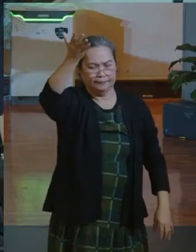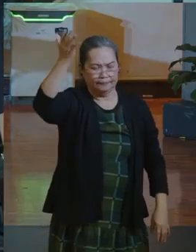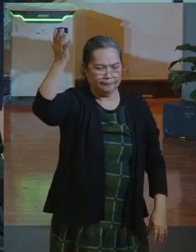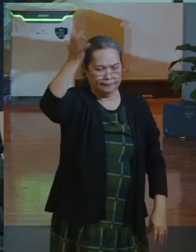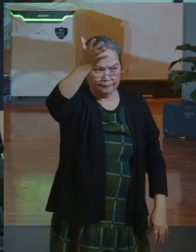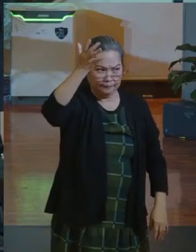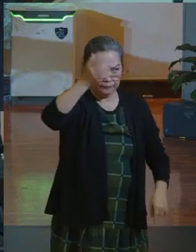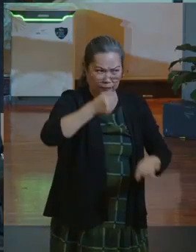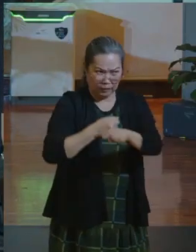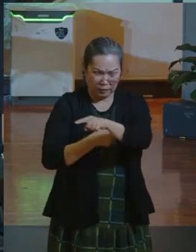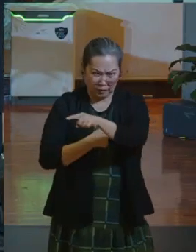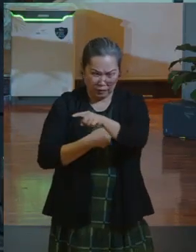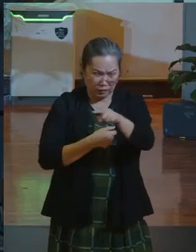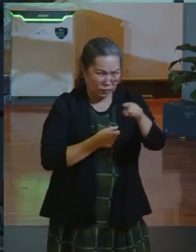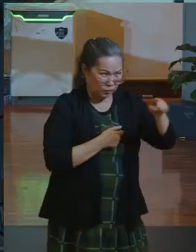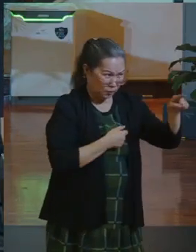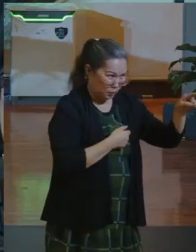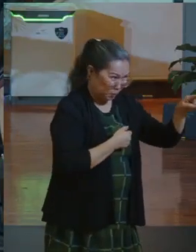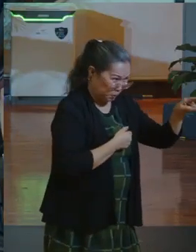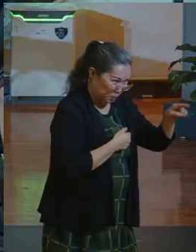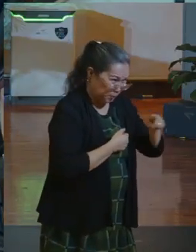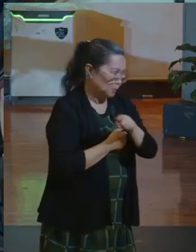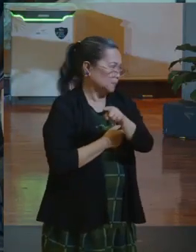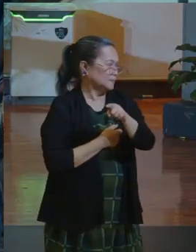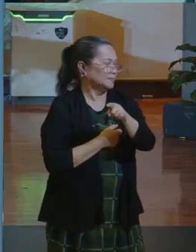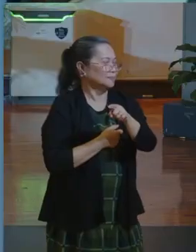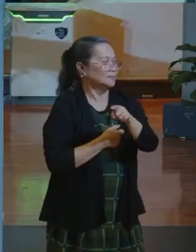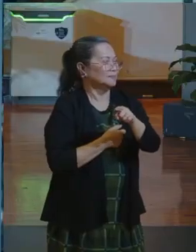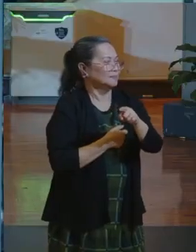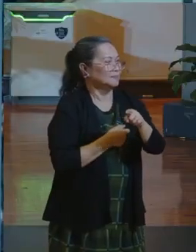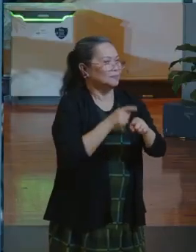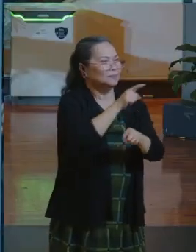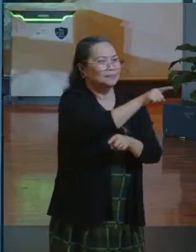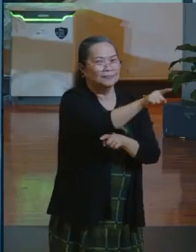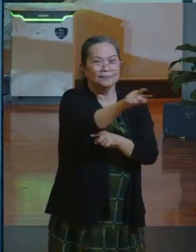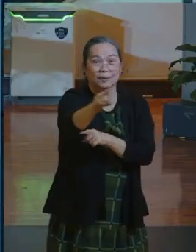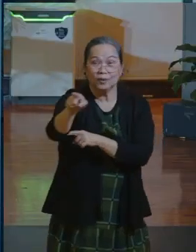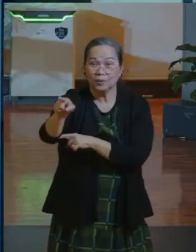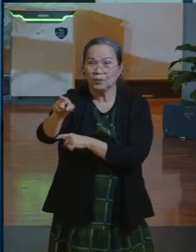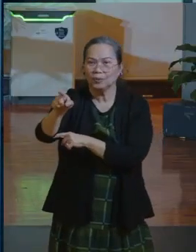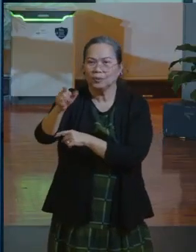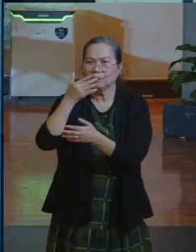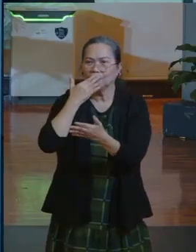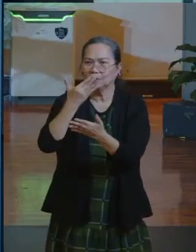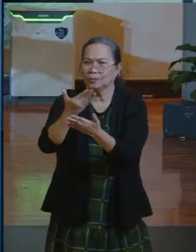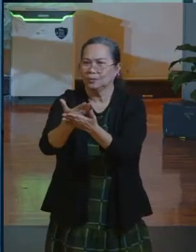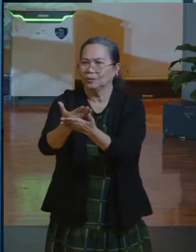ang euangelion, yun po Greek word, ibig sabihin good.